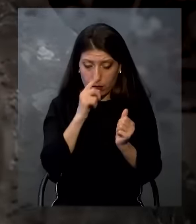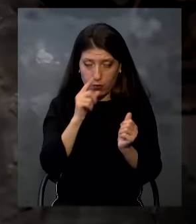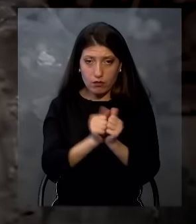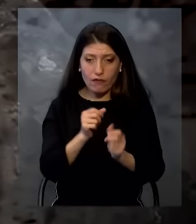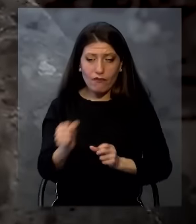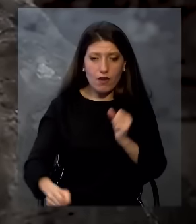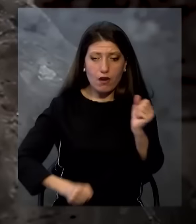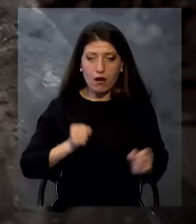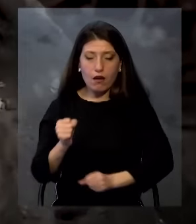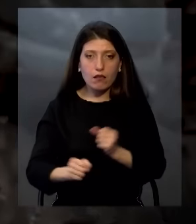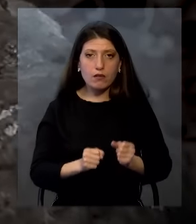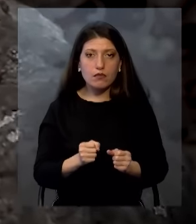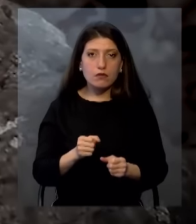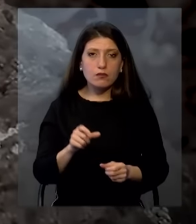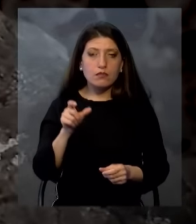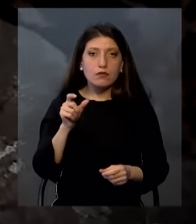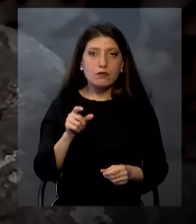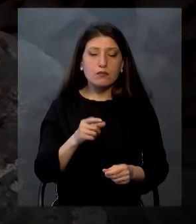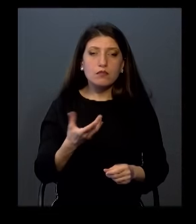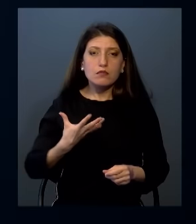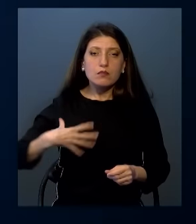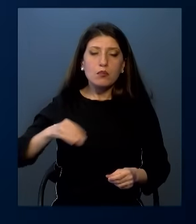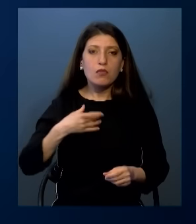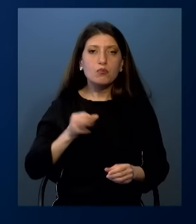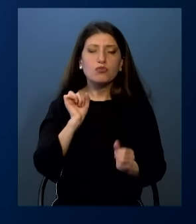Չի եղել մի մերցամարդ, որում մերոնք չհաղթեին։